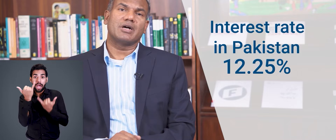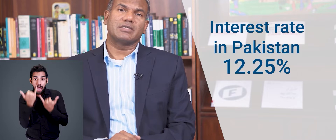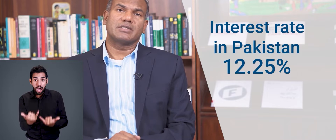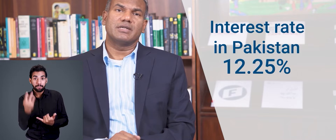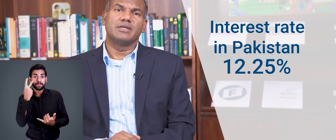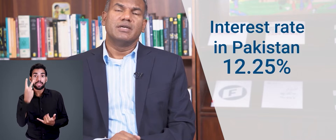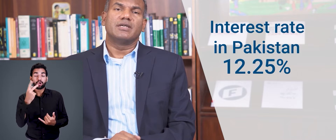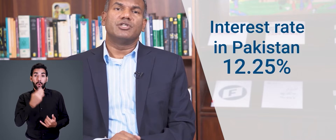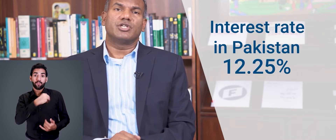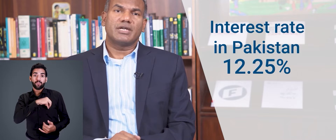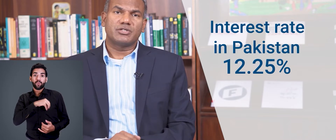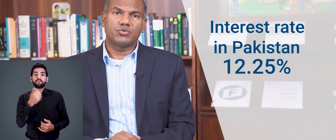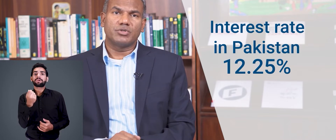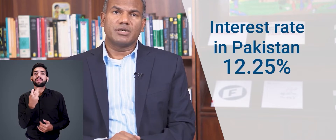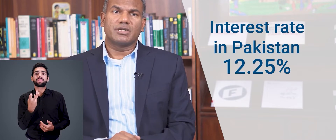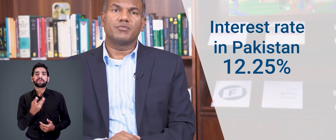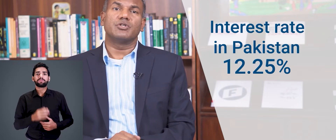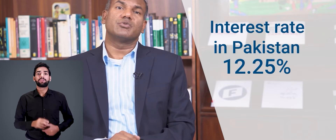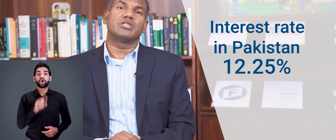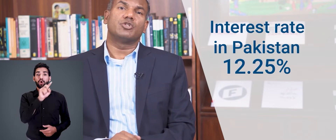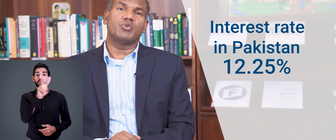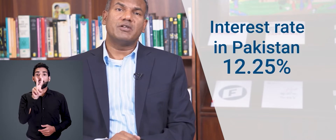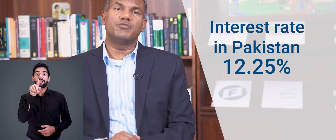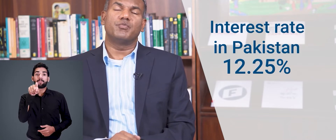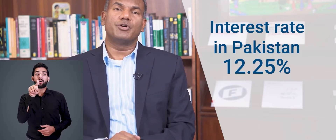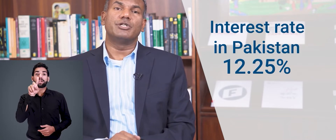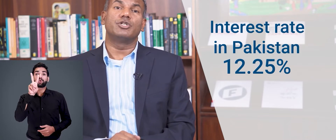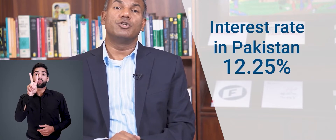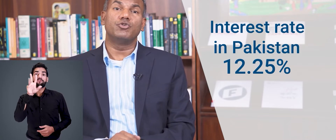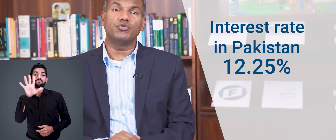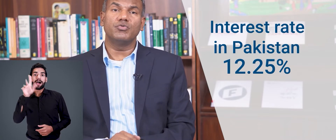اگر آپ پاکستان کی شرح سود دیکھیں وہ اس وقت